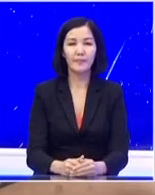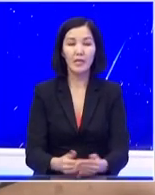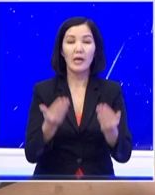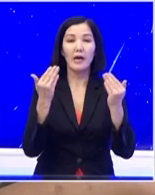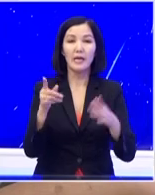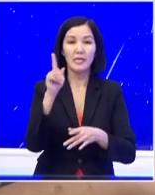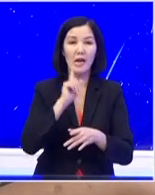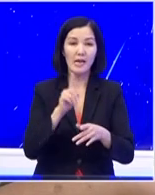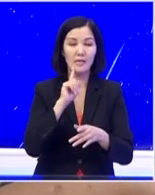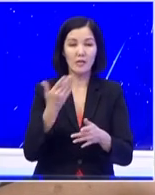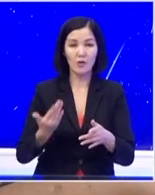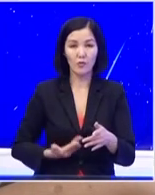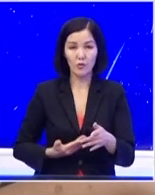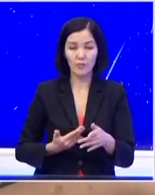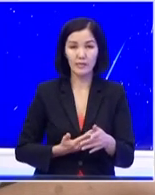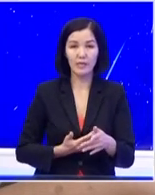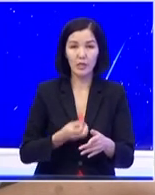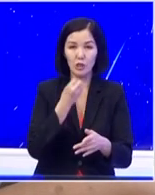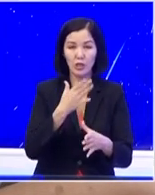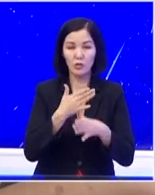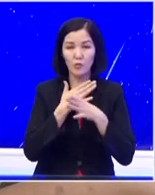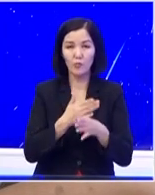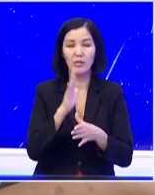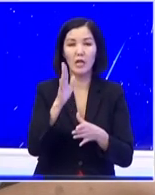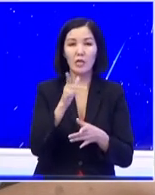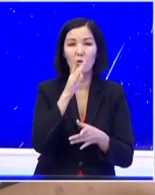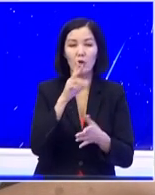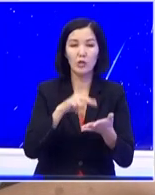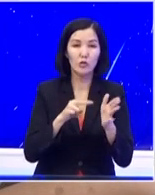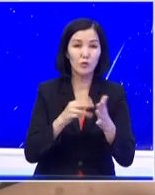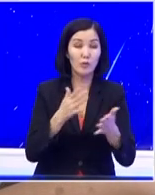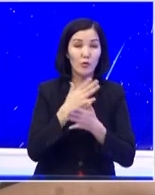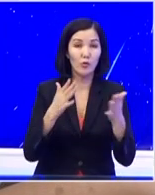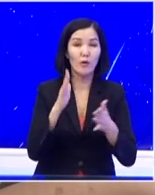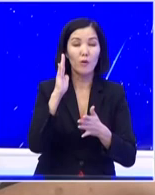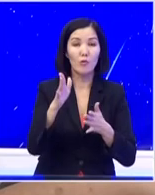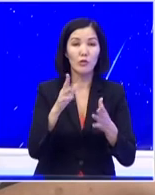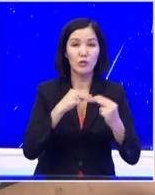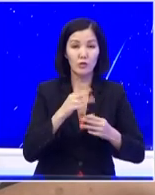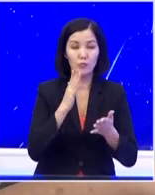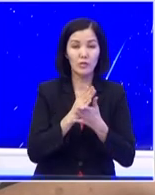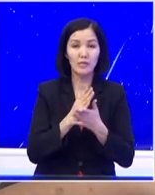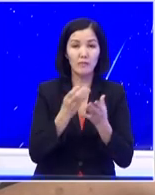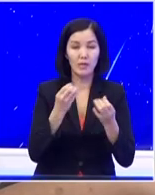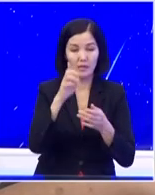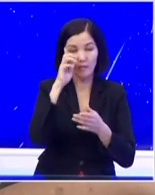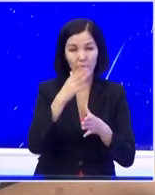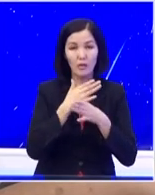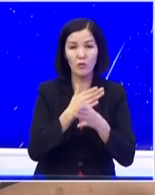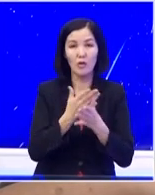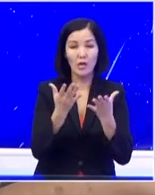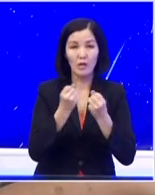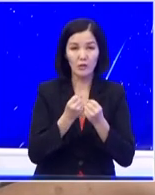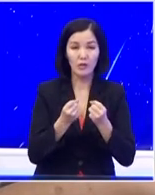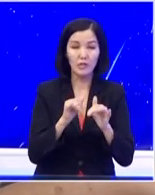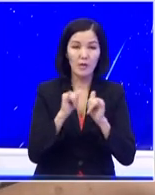Қазір арендада отырмыз, жақсы көмектесті, алдағы уақытта жоспар көп, ары қарай жұмыс жасаймыз. Тағы мемлекет тарапынан